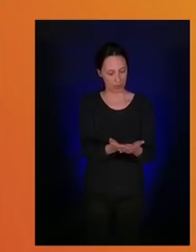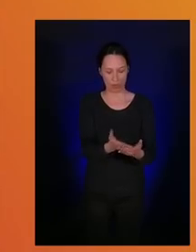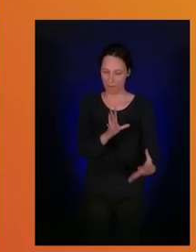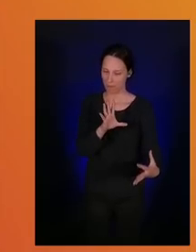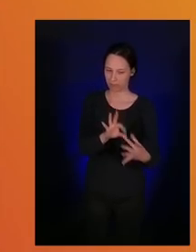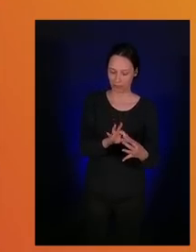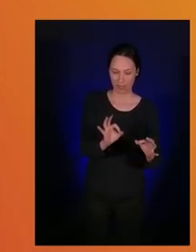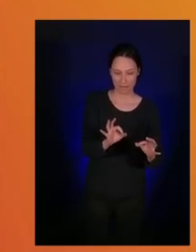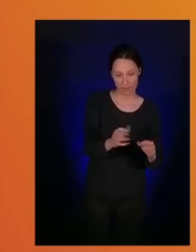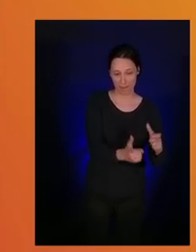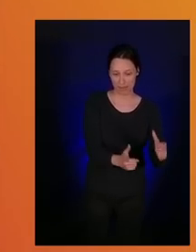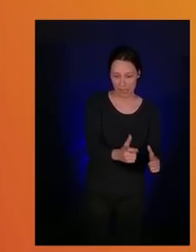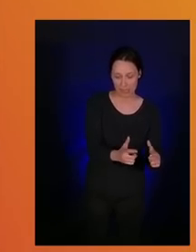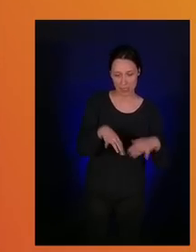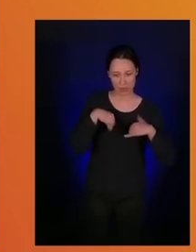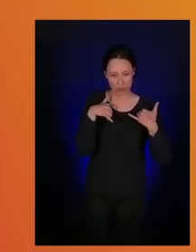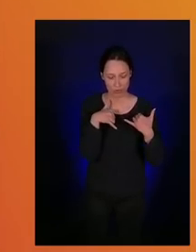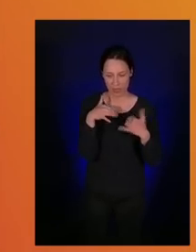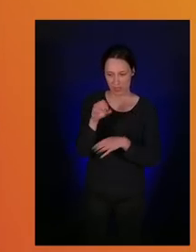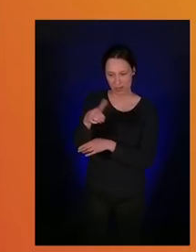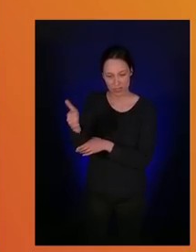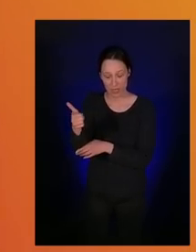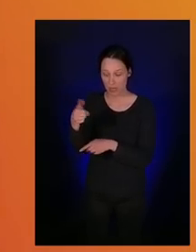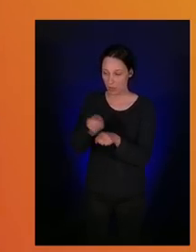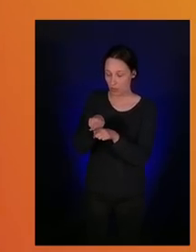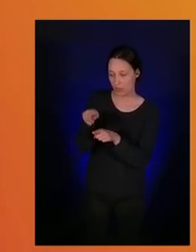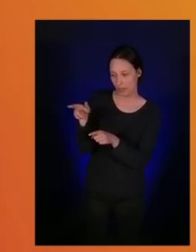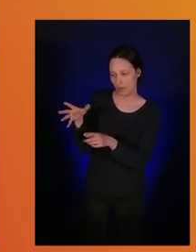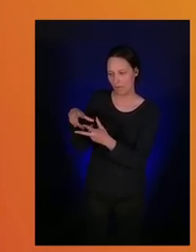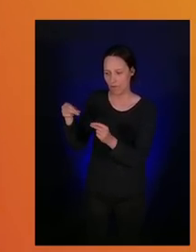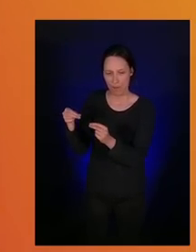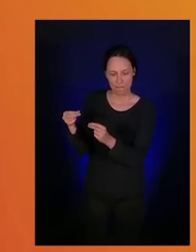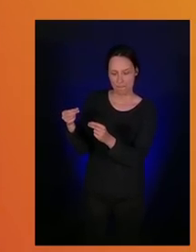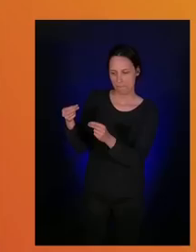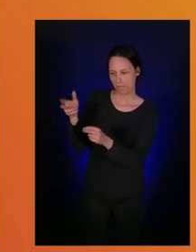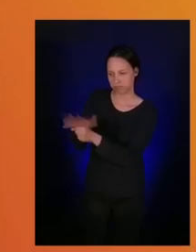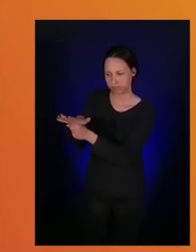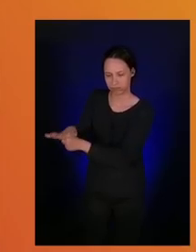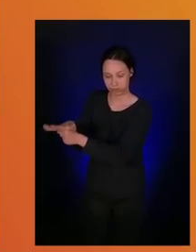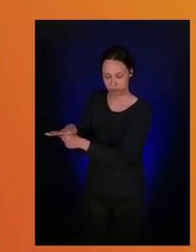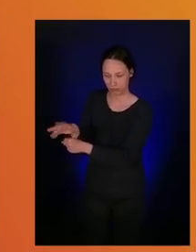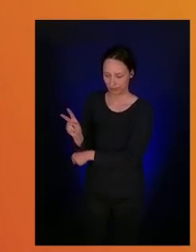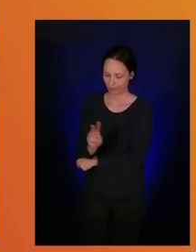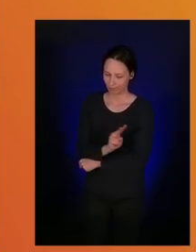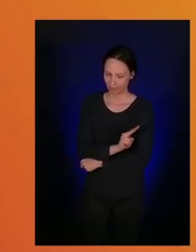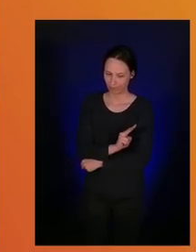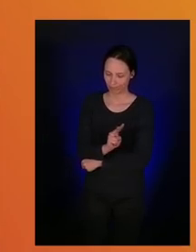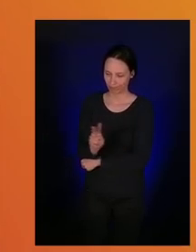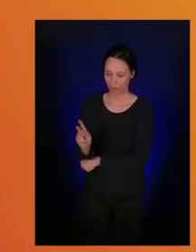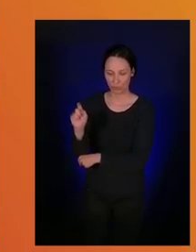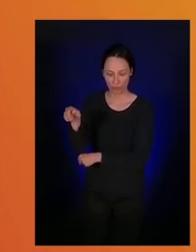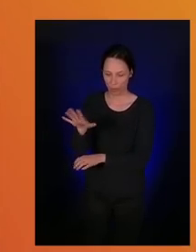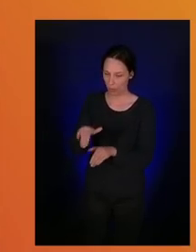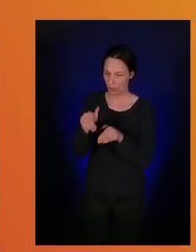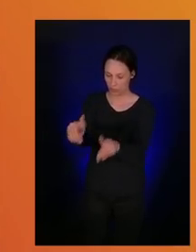du digital et de toutes les formes de discrimination. Il faut continuer à défendre les services publics et en développer partout,